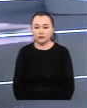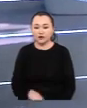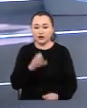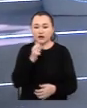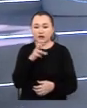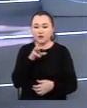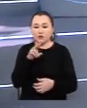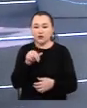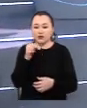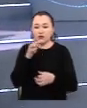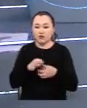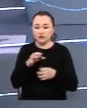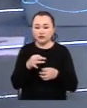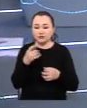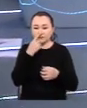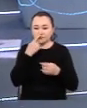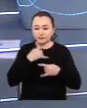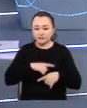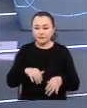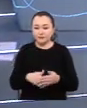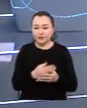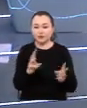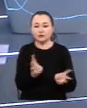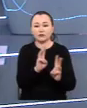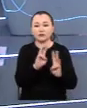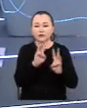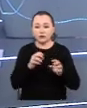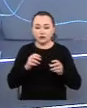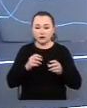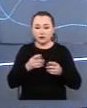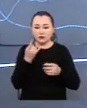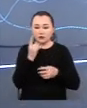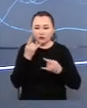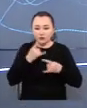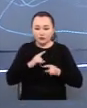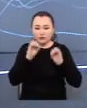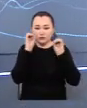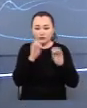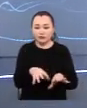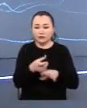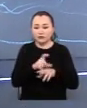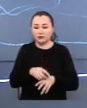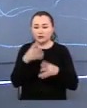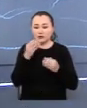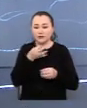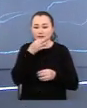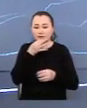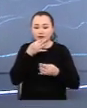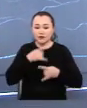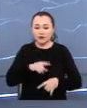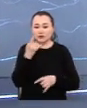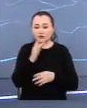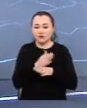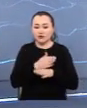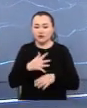Ақмол облысында әйел жаңа туған нәрестесін жанып тұрған пешке салып өртеп жіберді. Оның айтуынша ай күні толмай туылған шақалақ